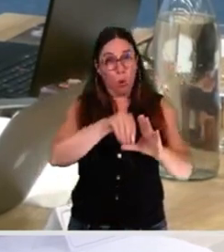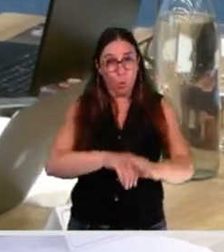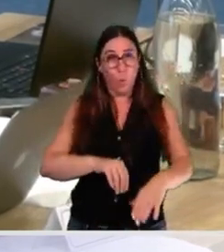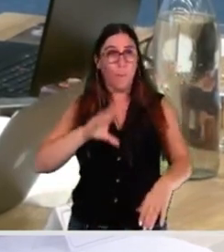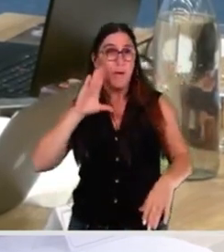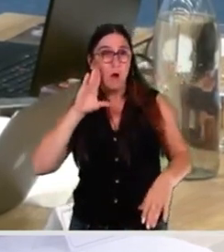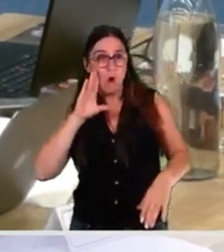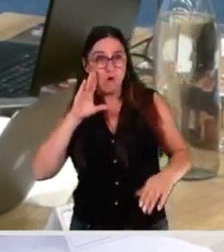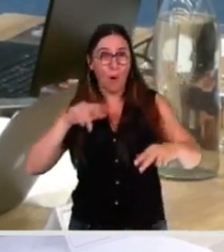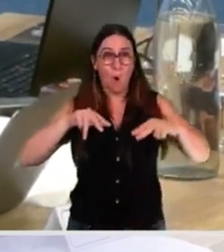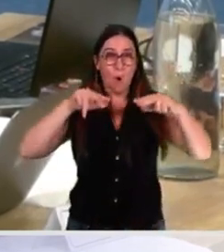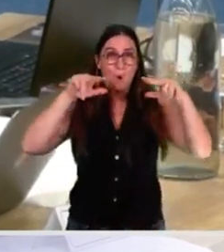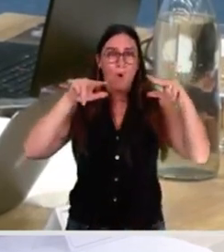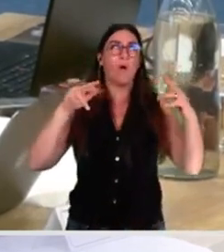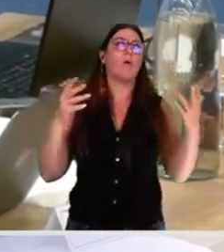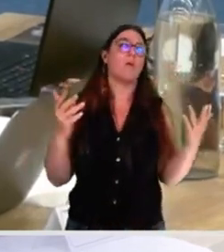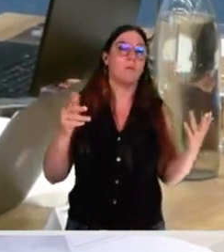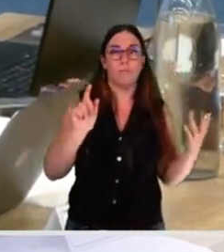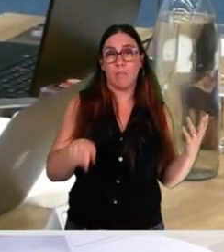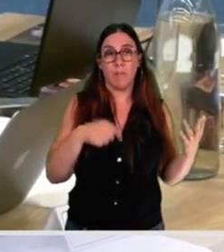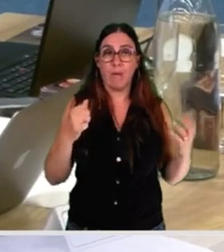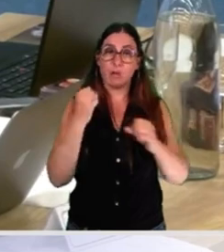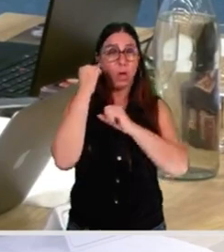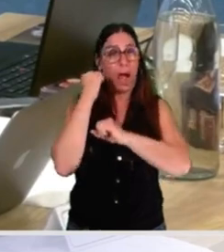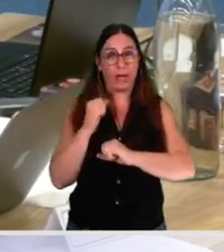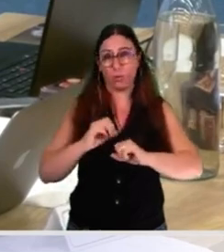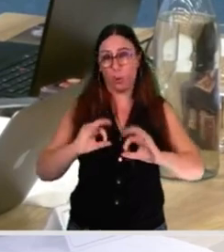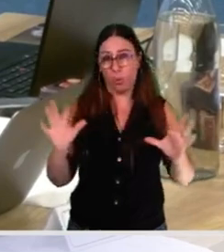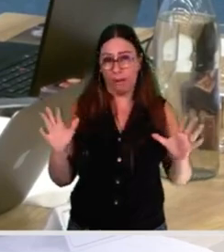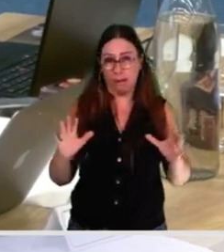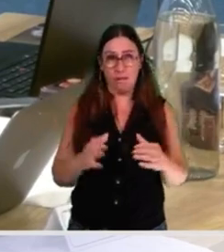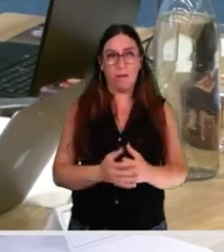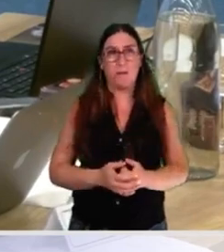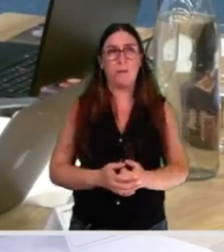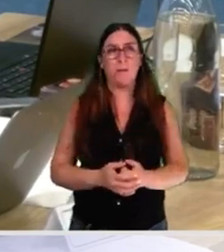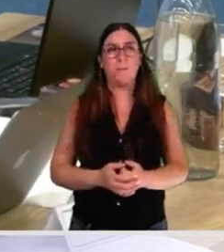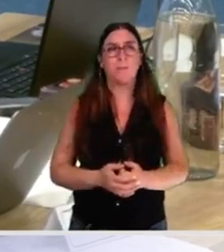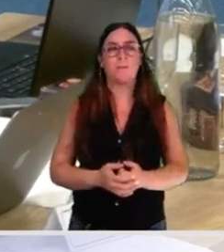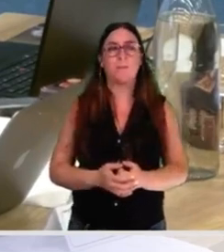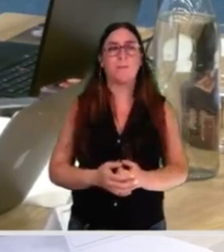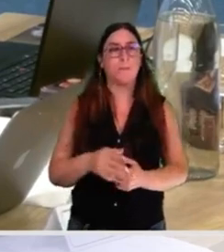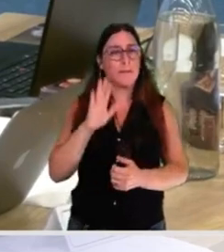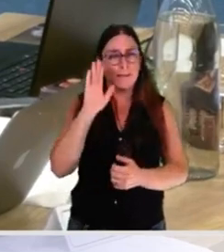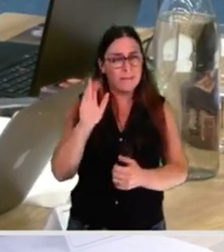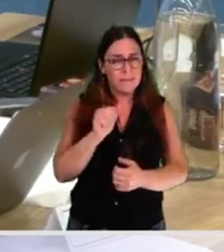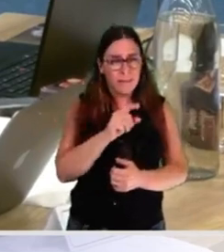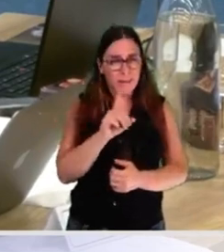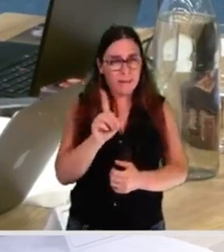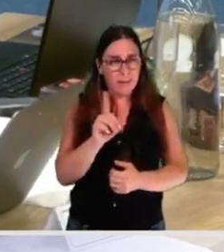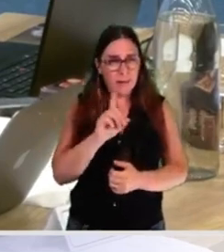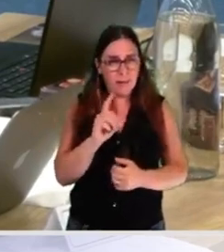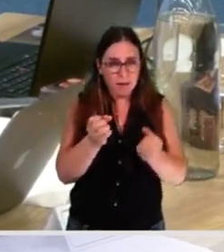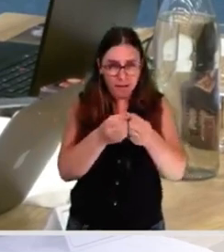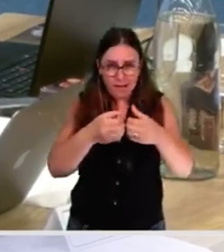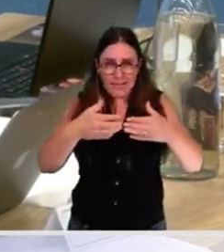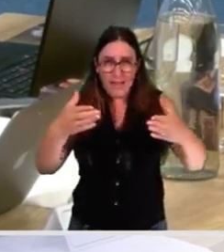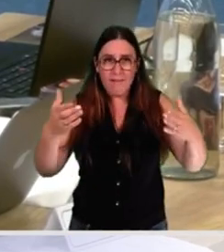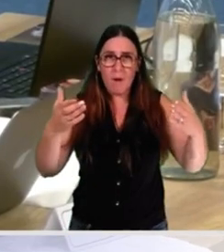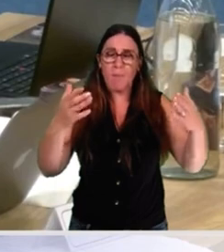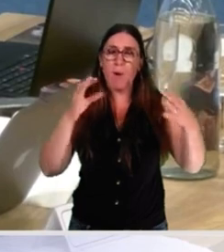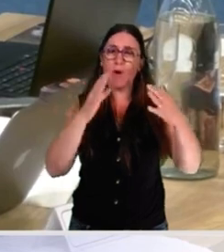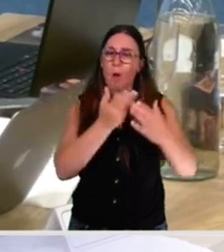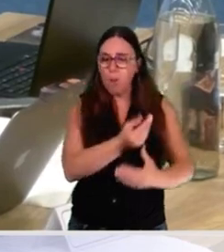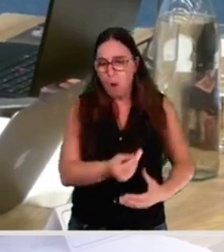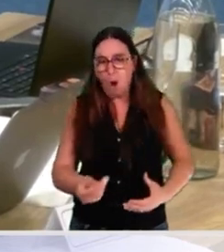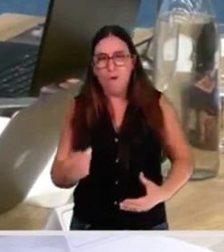logement, sans être évidemment capable de l'assurer. Ce n'est pas cela qui favorise le développement harmonieux de